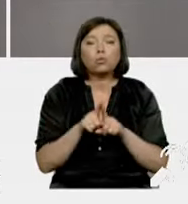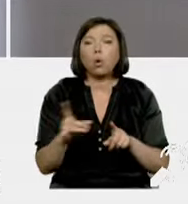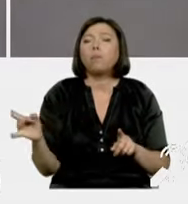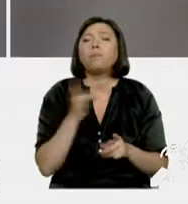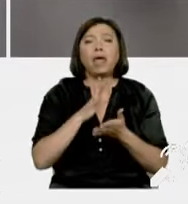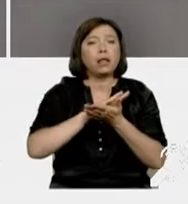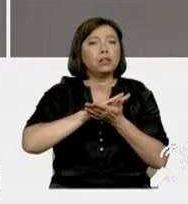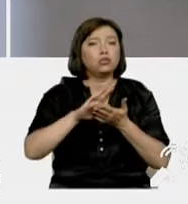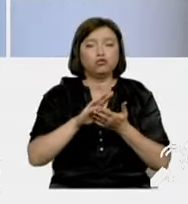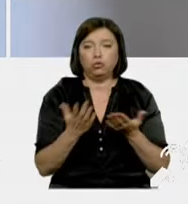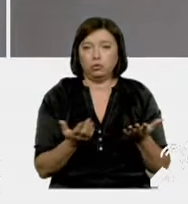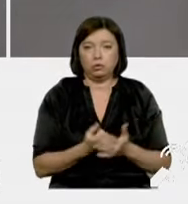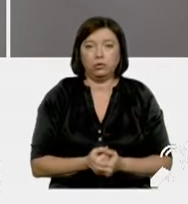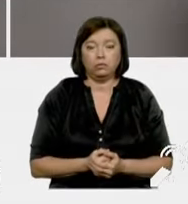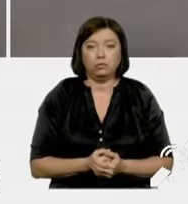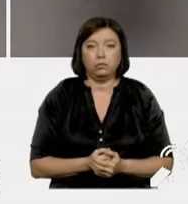alb.